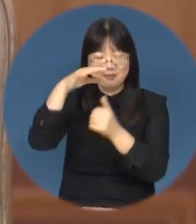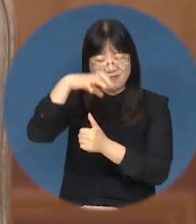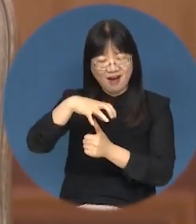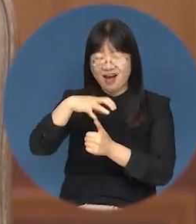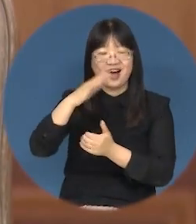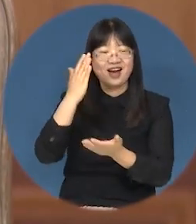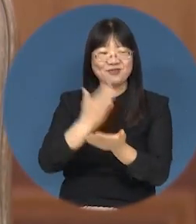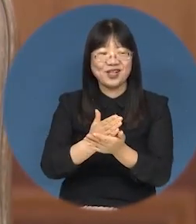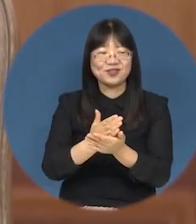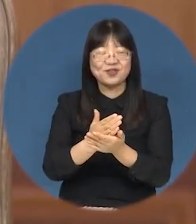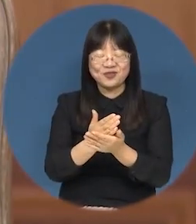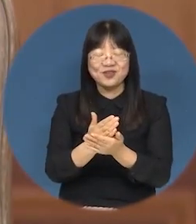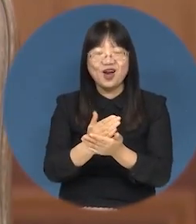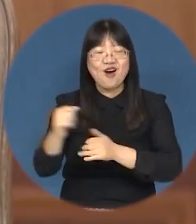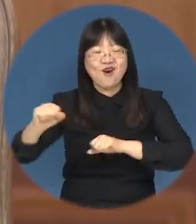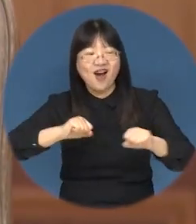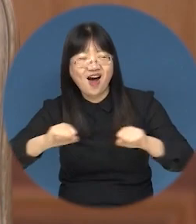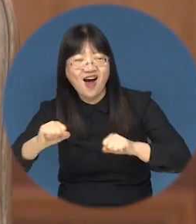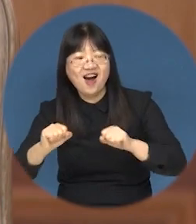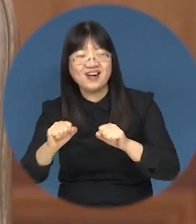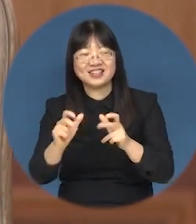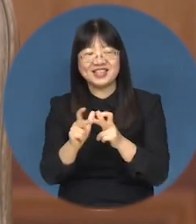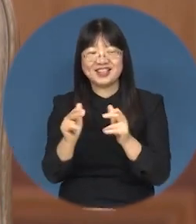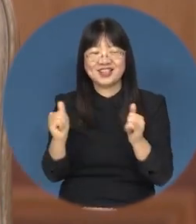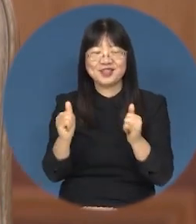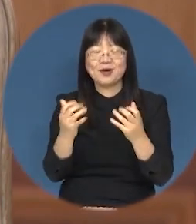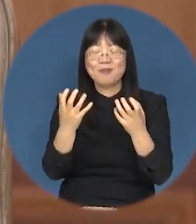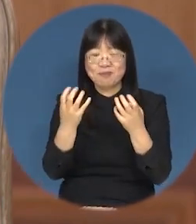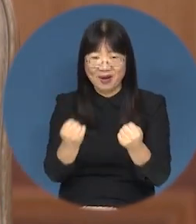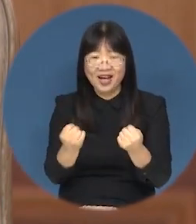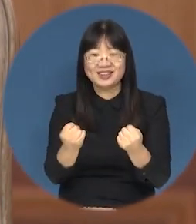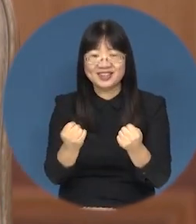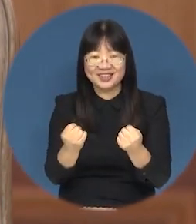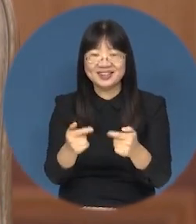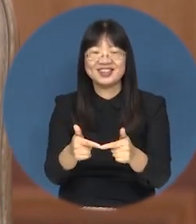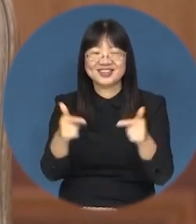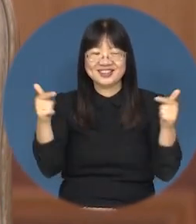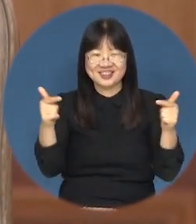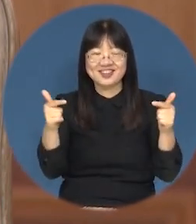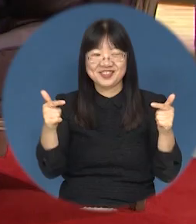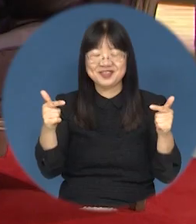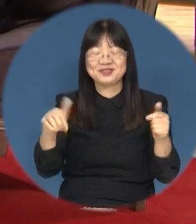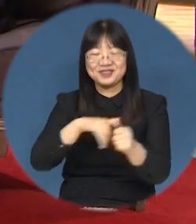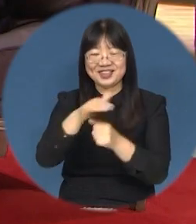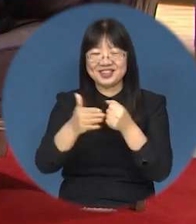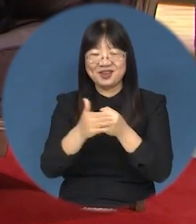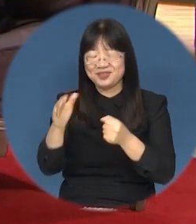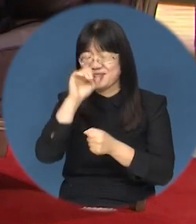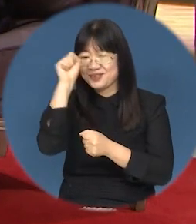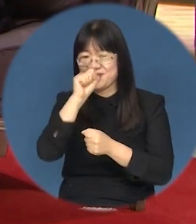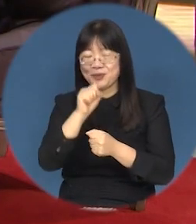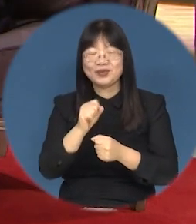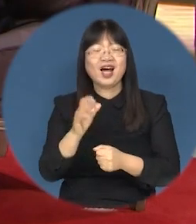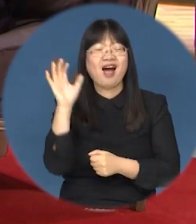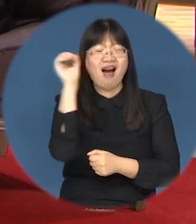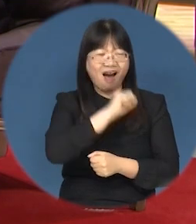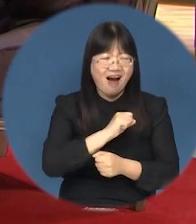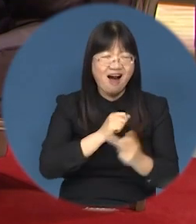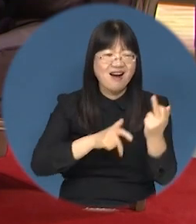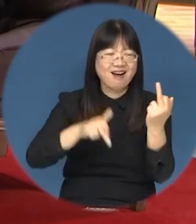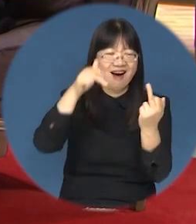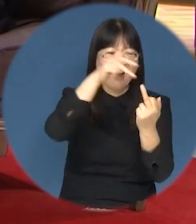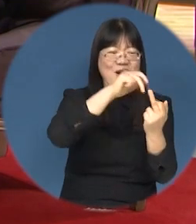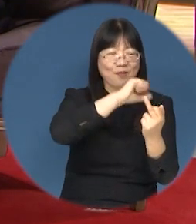예. 활동하는 장애인들이 좀 많아졌으면 하는 이런 바람이 있었는데 다행히 또 그렇게 해서 정말 다행입니다. 아, 직원분이셨어요? 예, 예.